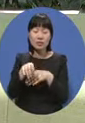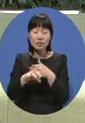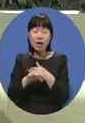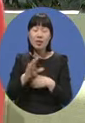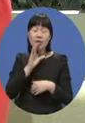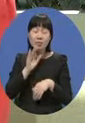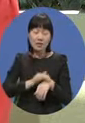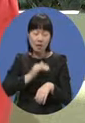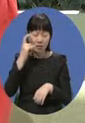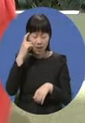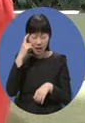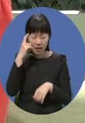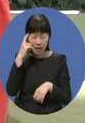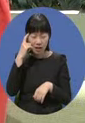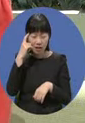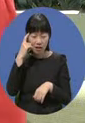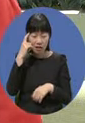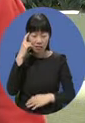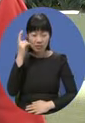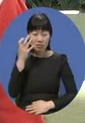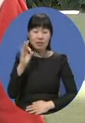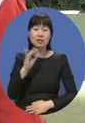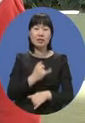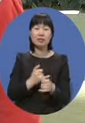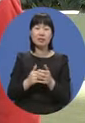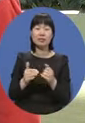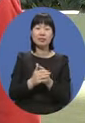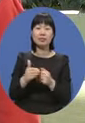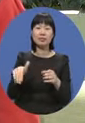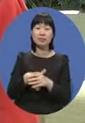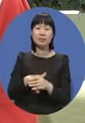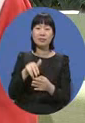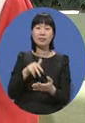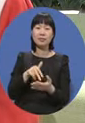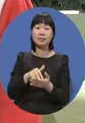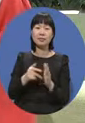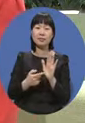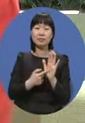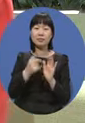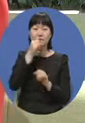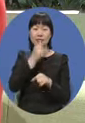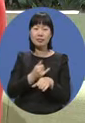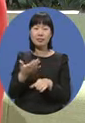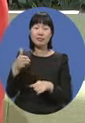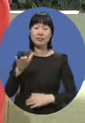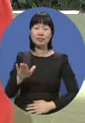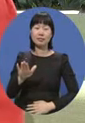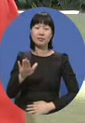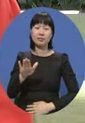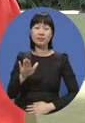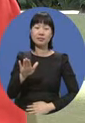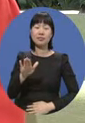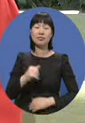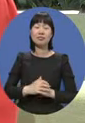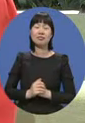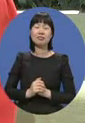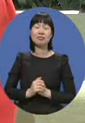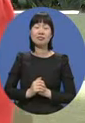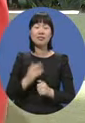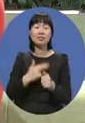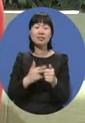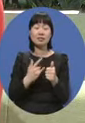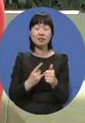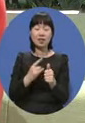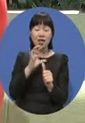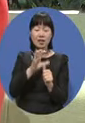잘못했다 이렇게 할 수 있어요 예 그래서 이거는 이제 문화적인 요소를 이제 반영을 하는데요 그 그 선생님한테 야단